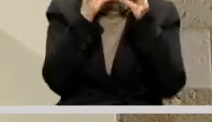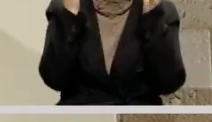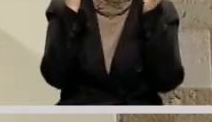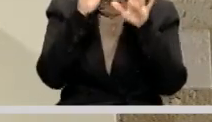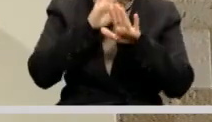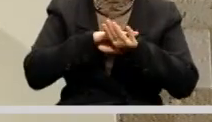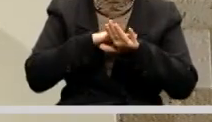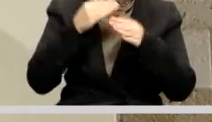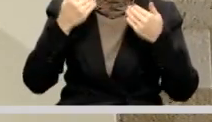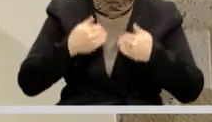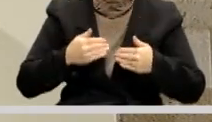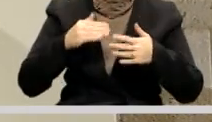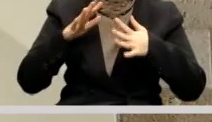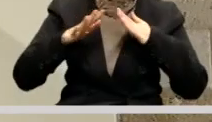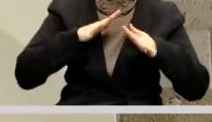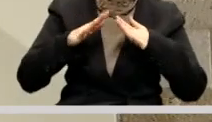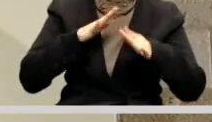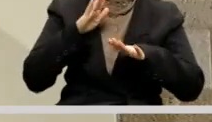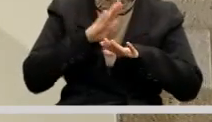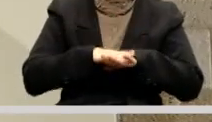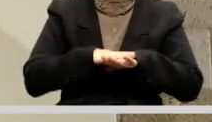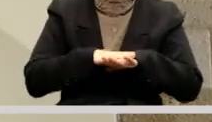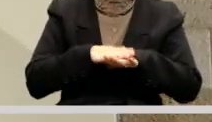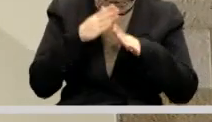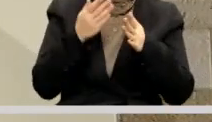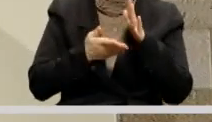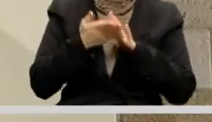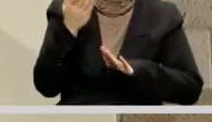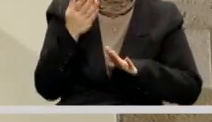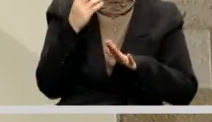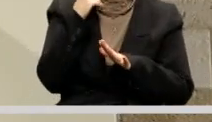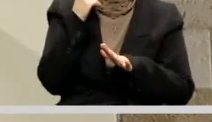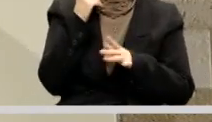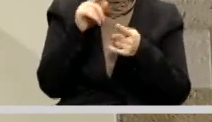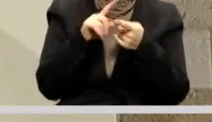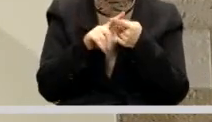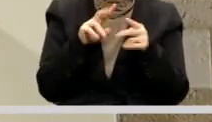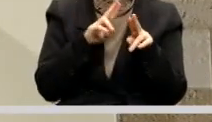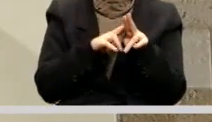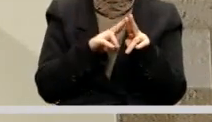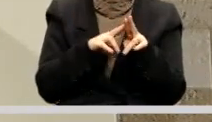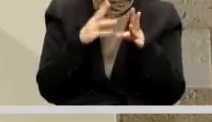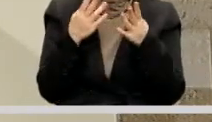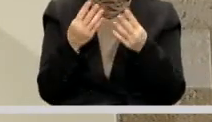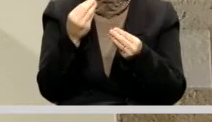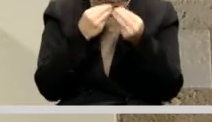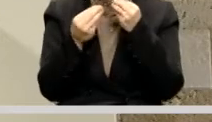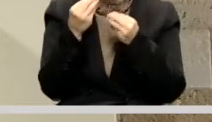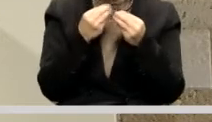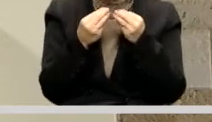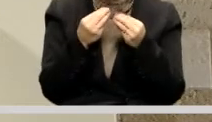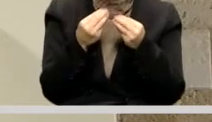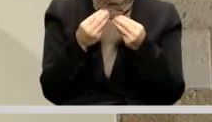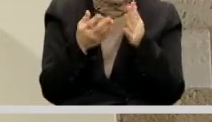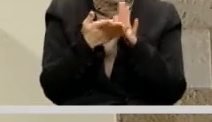ve canlandıracak diye tabir ettiğimiz yüksek şekerli ve karbonhidratlı gıdaların belki daha asitli gazlı içeceklerin tüketimini artırdığı